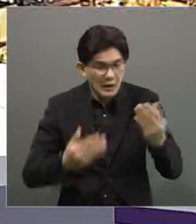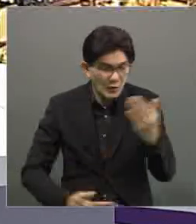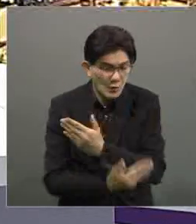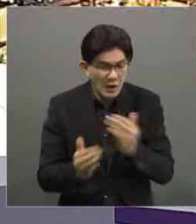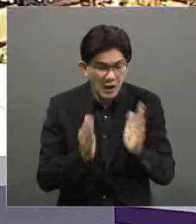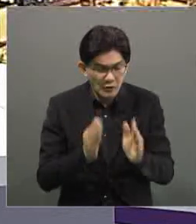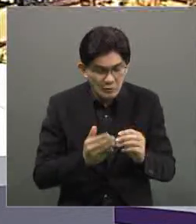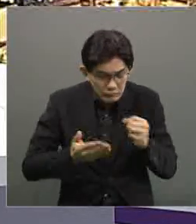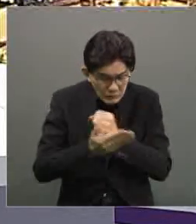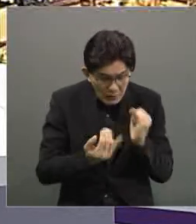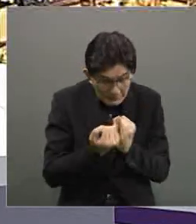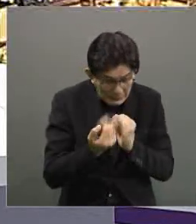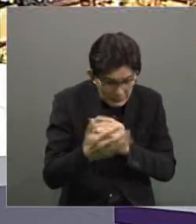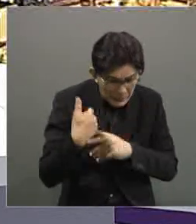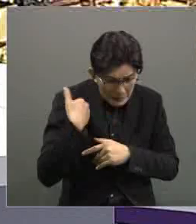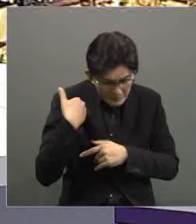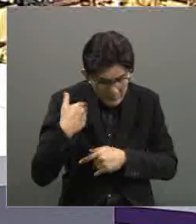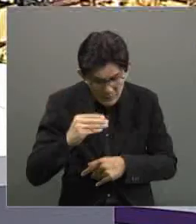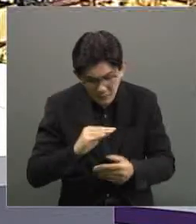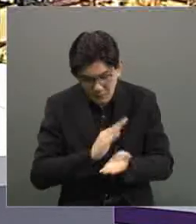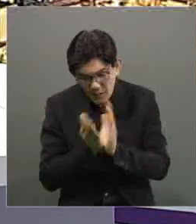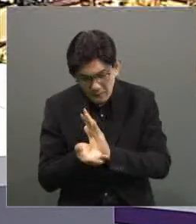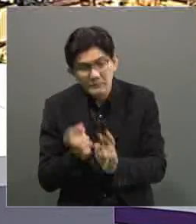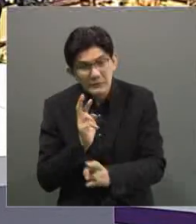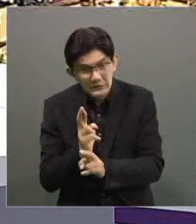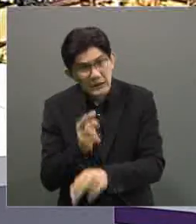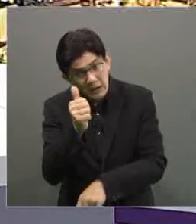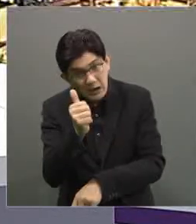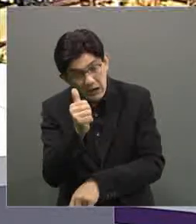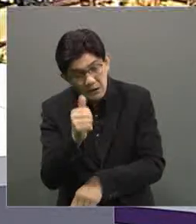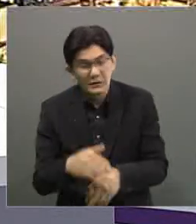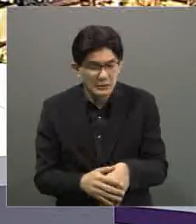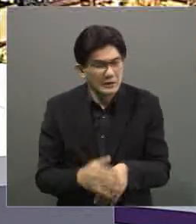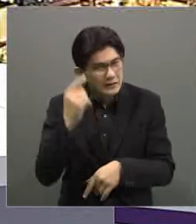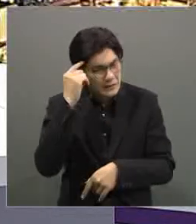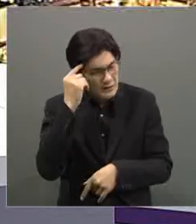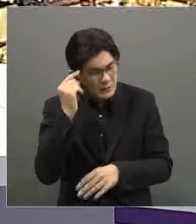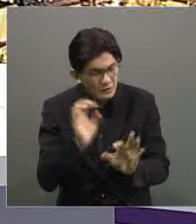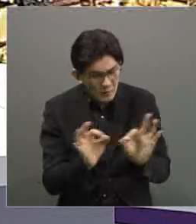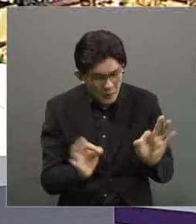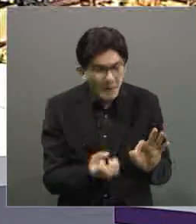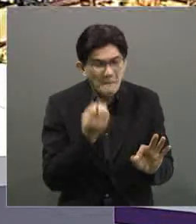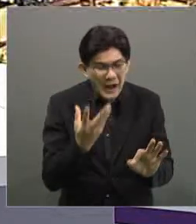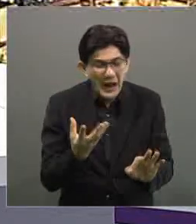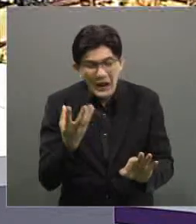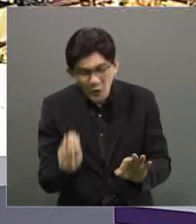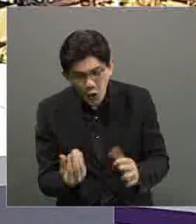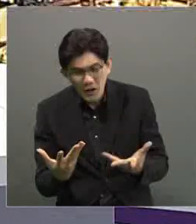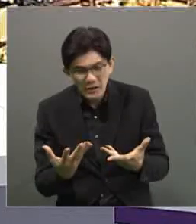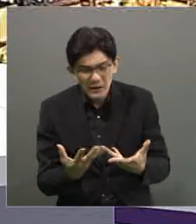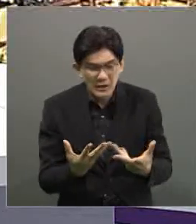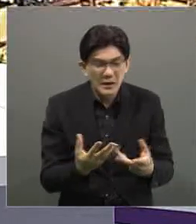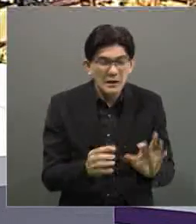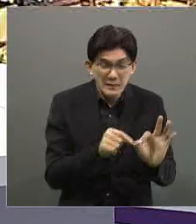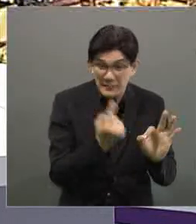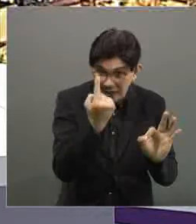นที่ติดยาได้มีการบำบัดรักษาและที่สำคัญคุณจะมีมากมีน้อยต่อให้มีเม็ดมีครึ่งเม็ดถ้าพฤ